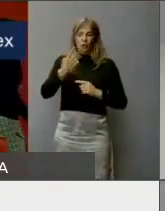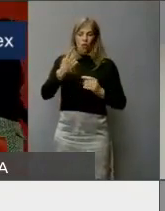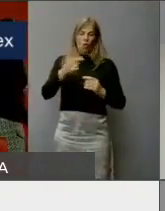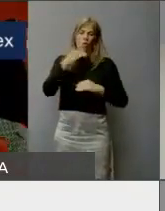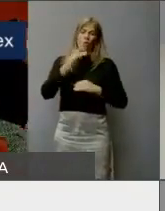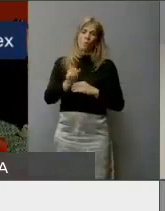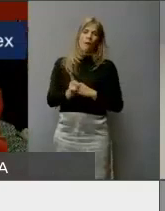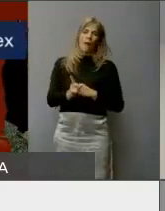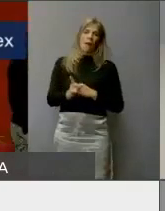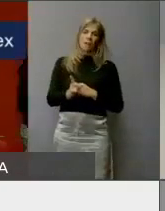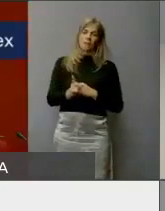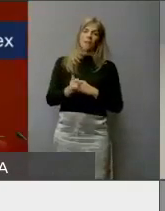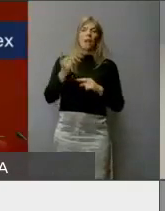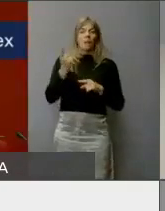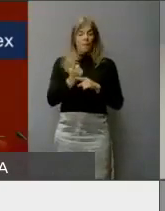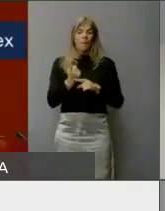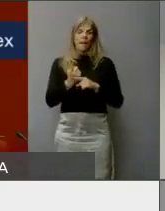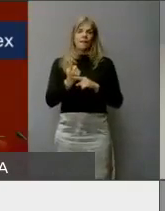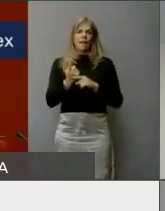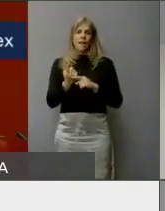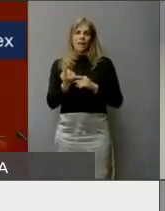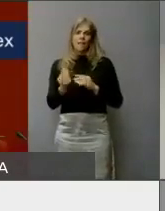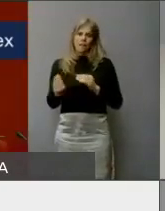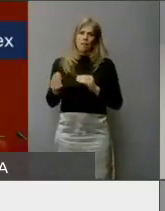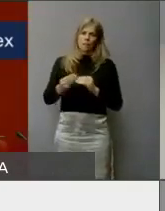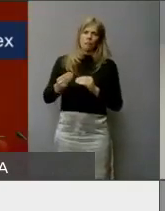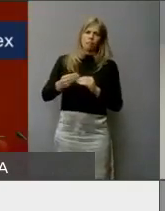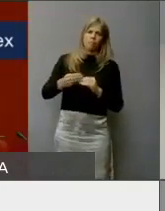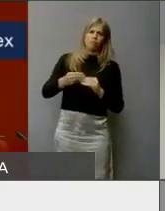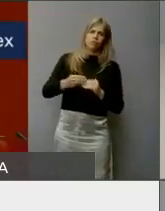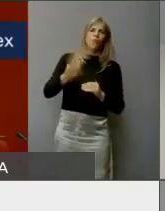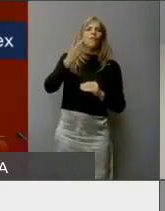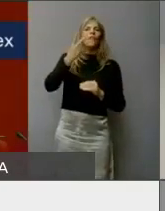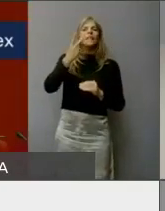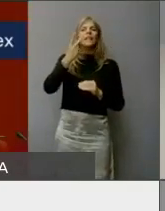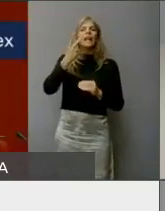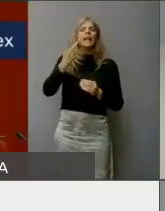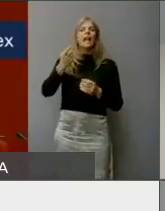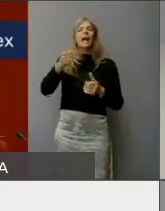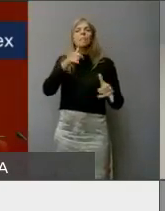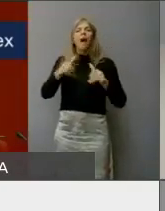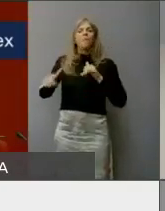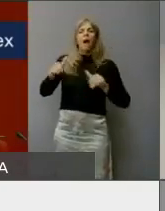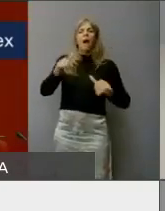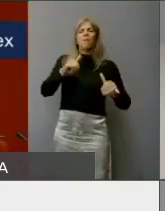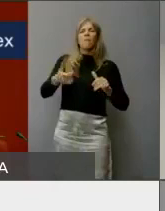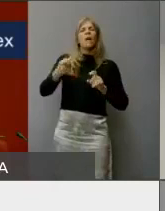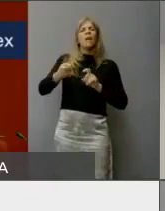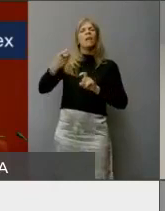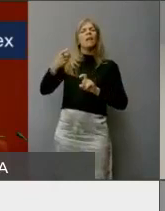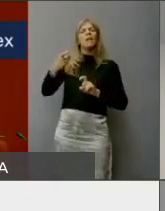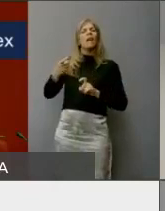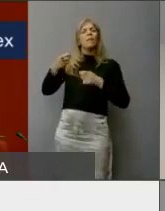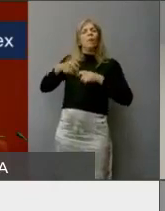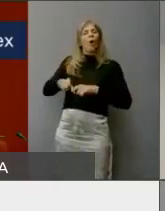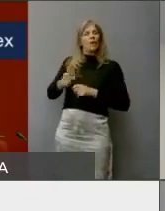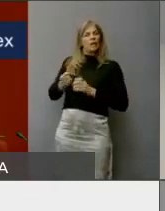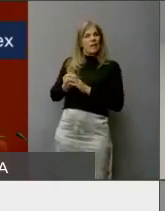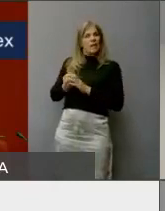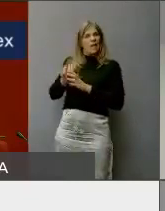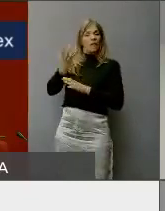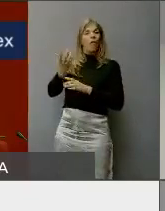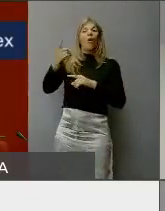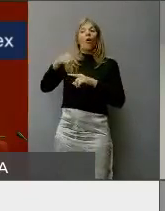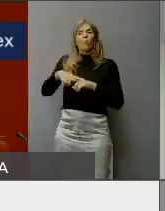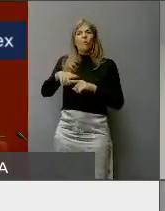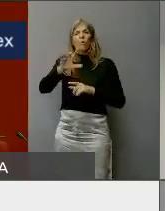ma bisognerebbe anche un po andare oltre sia all'origine del fenomeno e poi con provvedimenti anche più pesanti su quei soggetti che magari